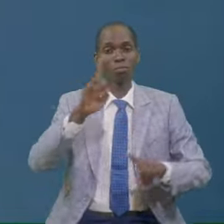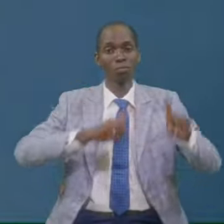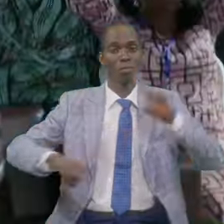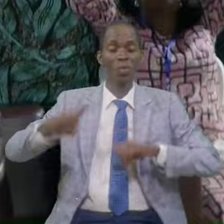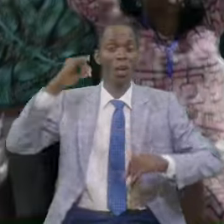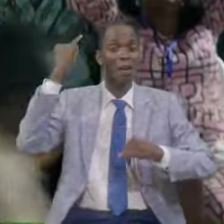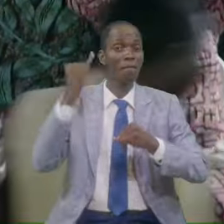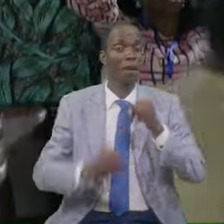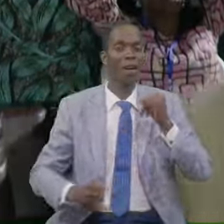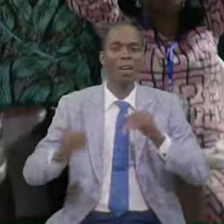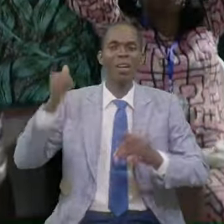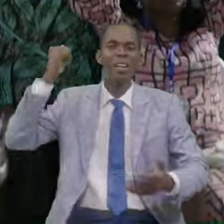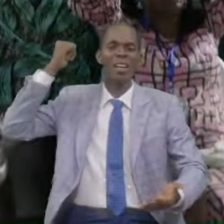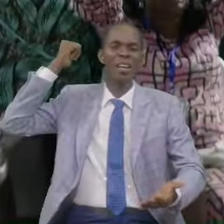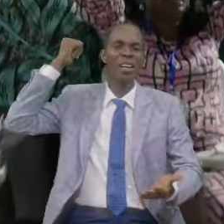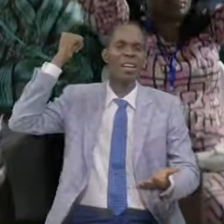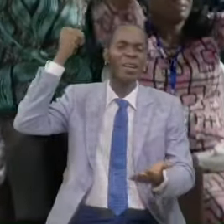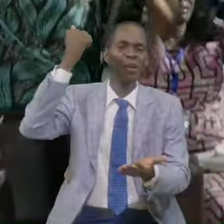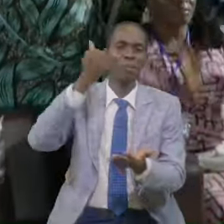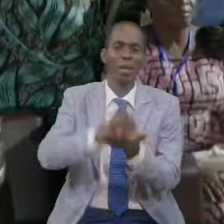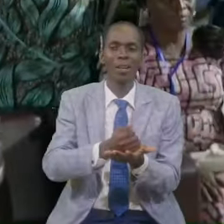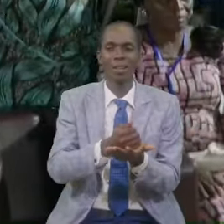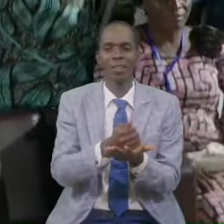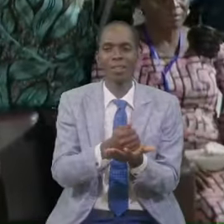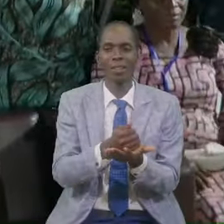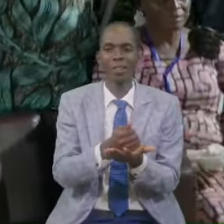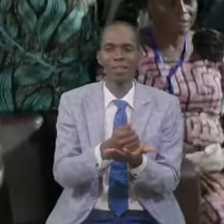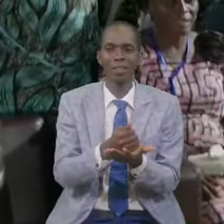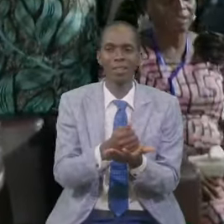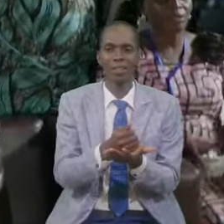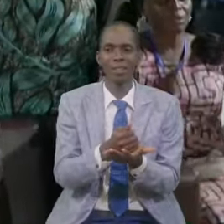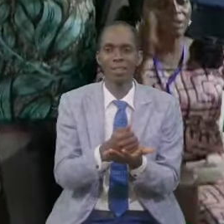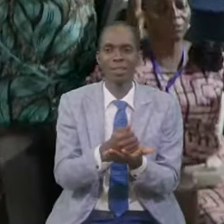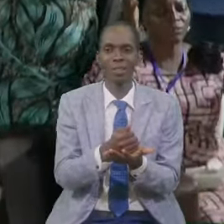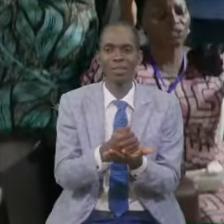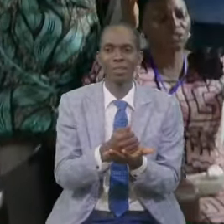amen. ఆఖరిగా చేతులు పైకి చెప్పి గట్టిగా ఆమేన్.